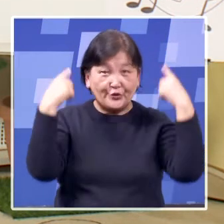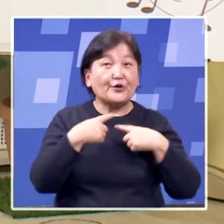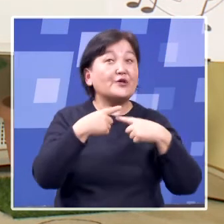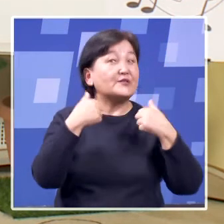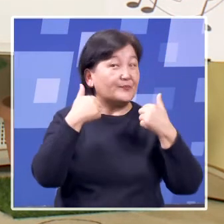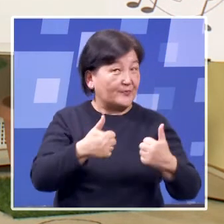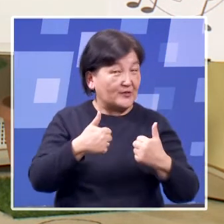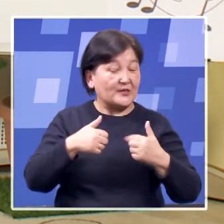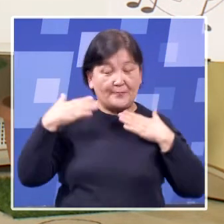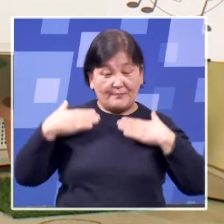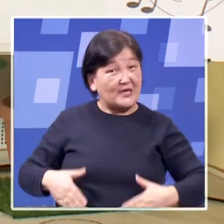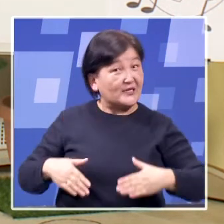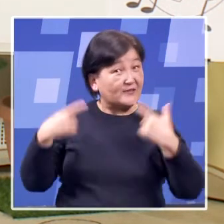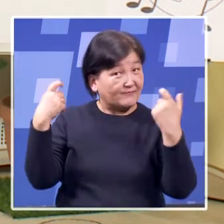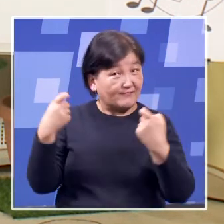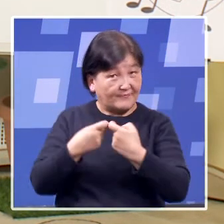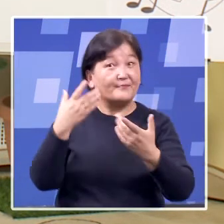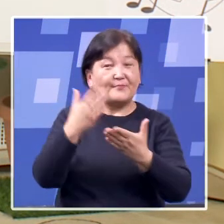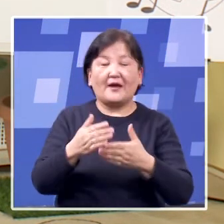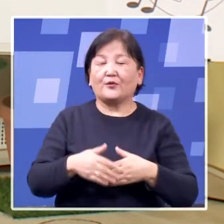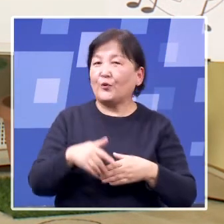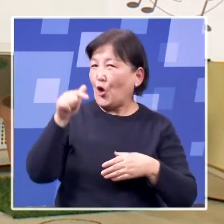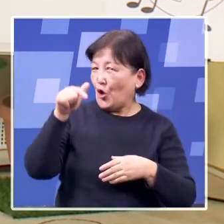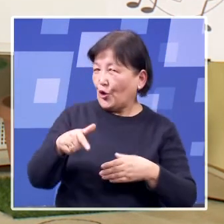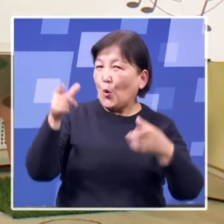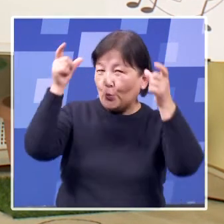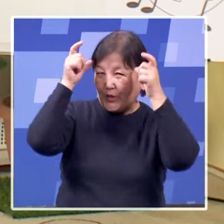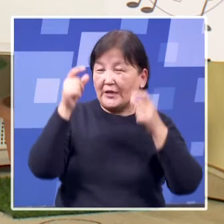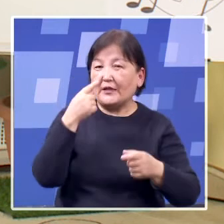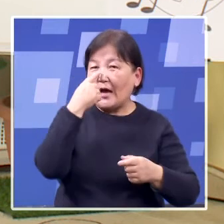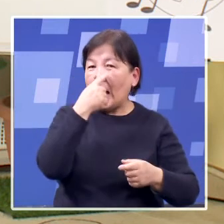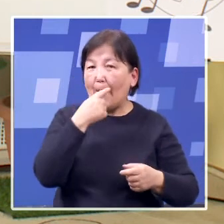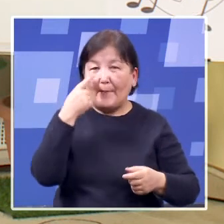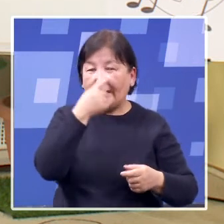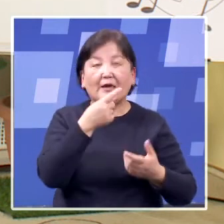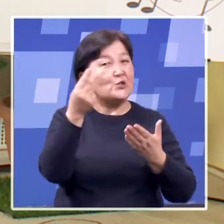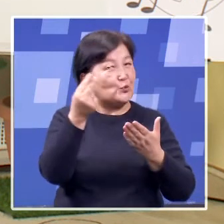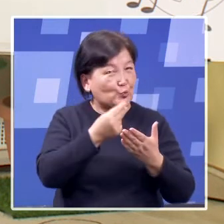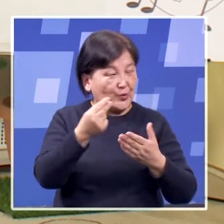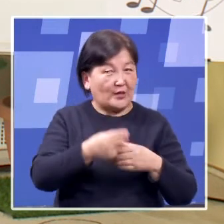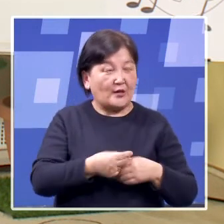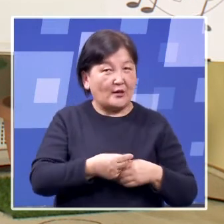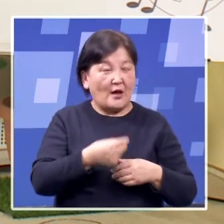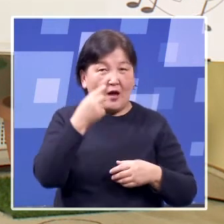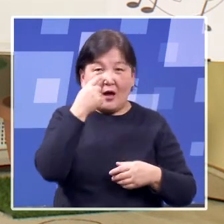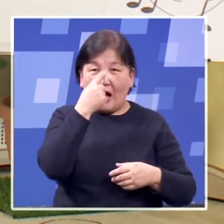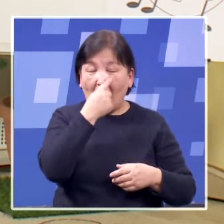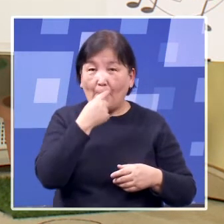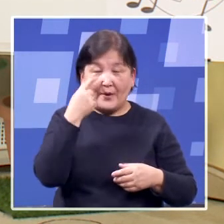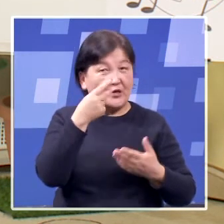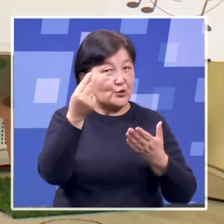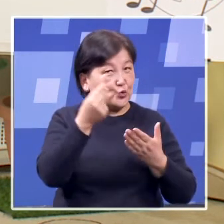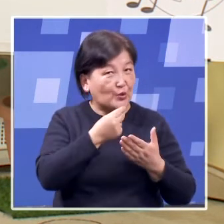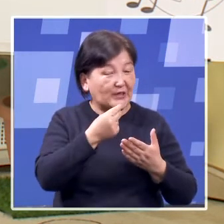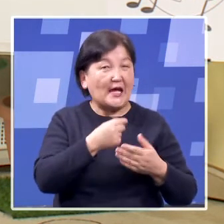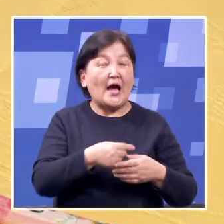Одоо үнэнийхээ хамрын зургийг дэхүү. За, хамрын зурагтаа толгойн зөөвн